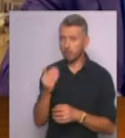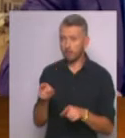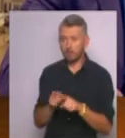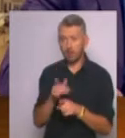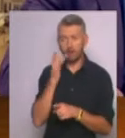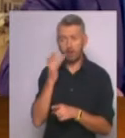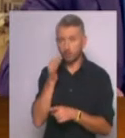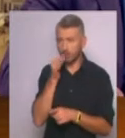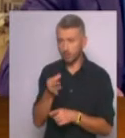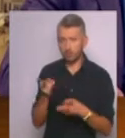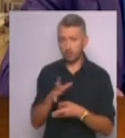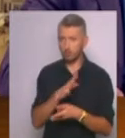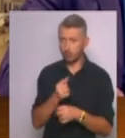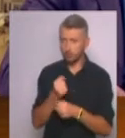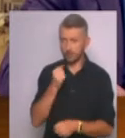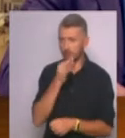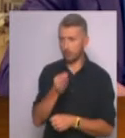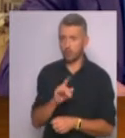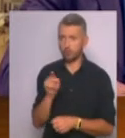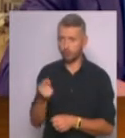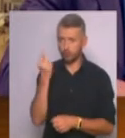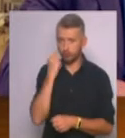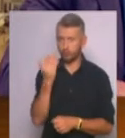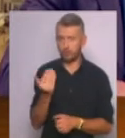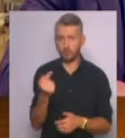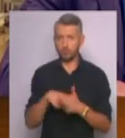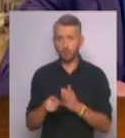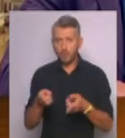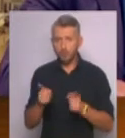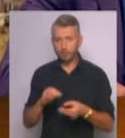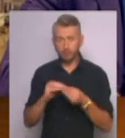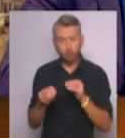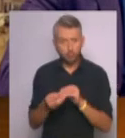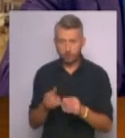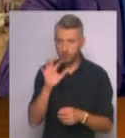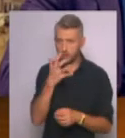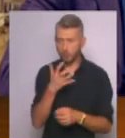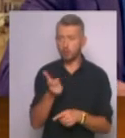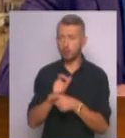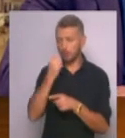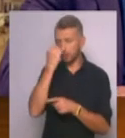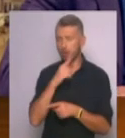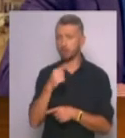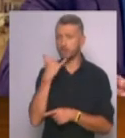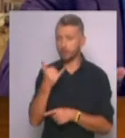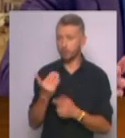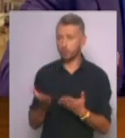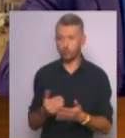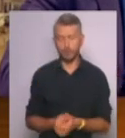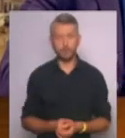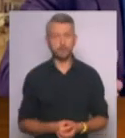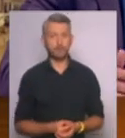легенько, треба було йому так жорсткіше сказати, щоб він почув вас, тому що насправді проблема, вона серйозна. Дуже дякуємо за дзвінок, прошу. Я,